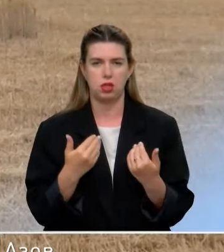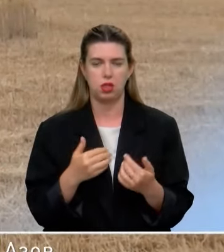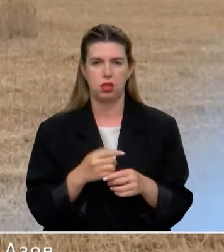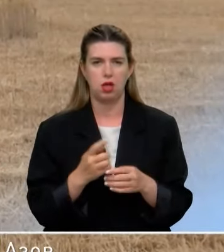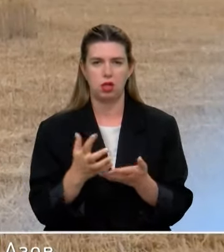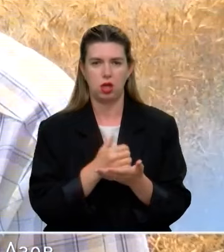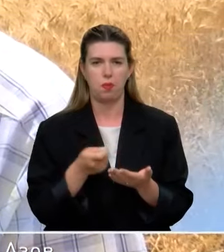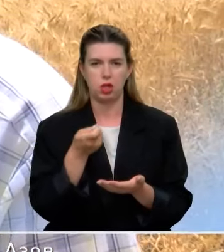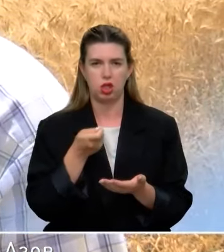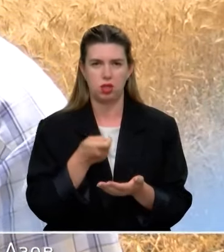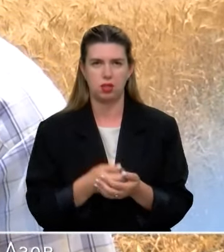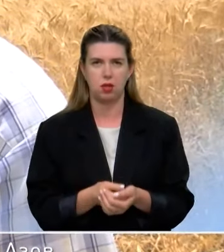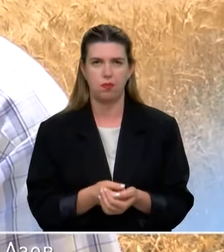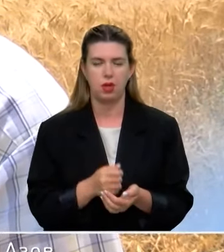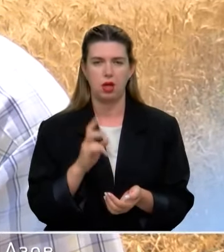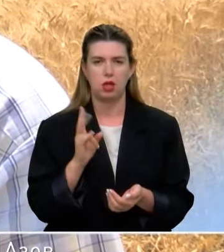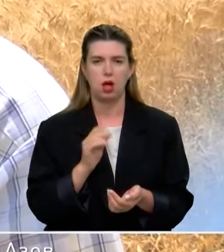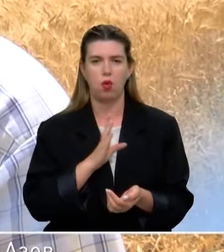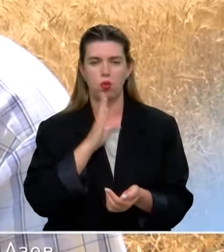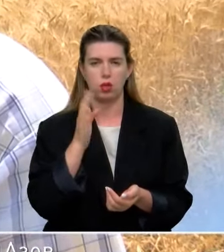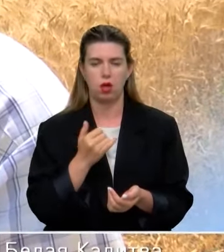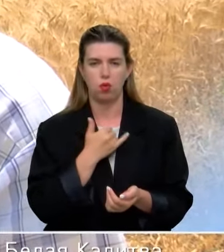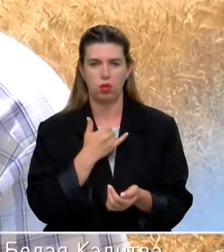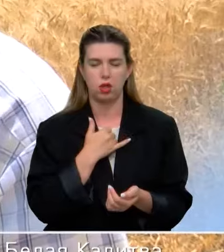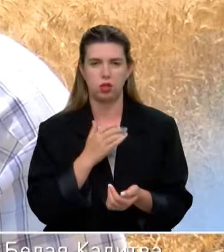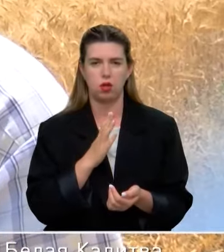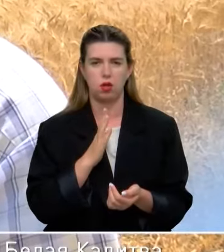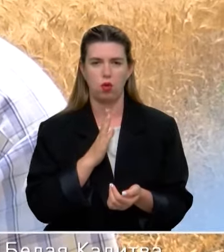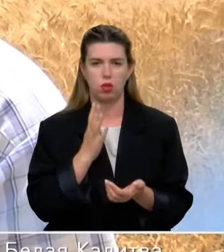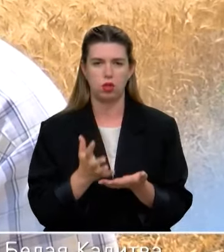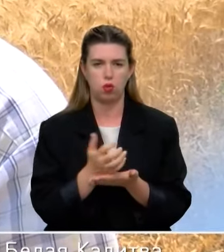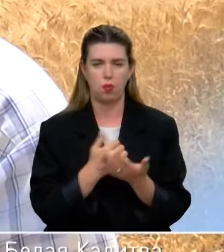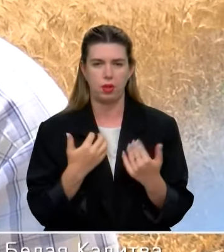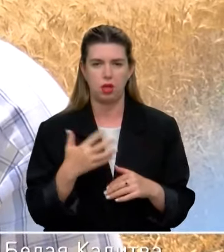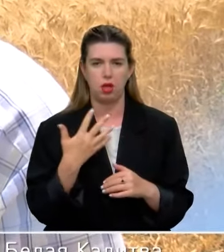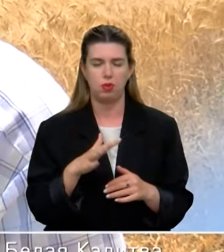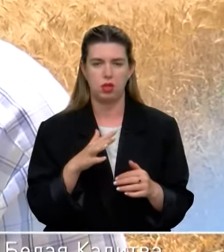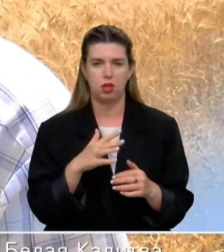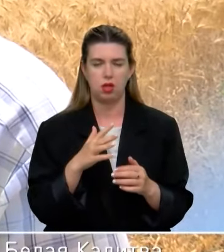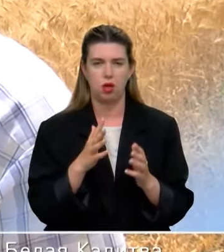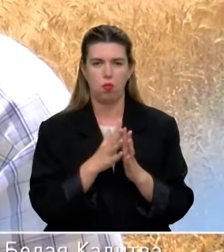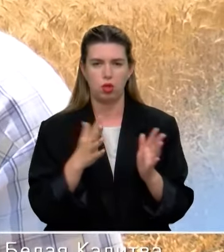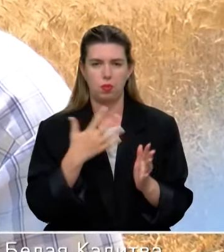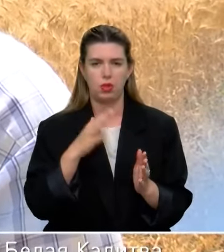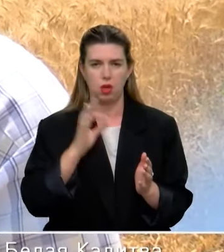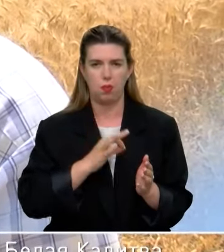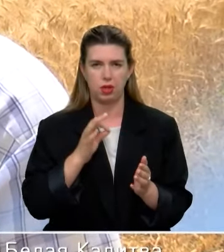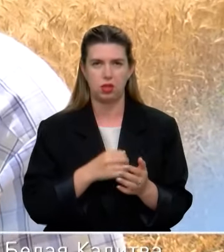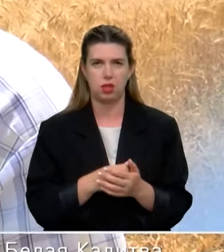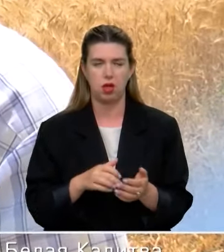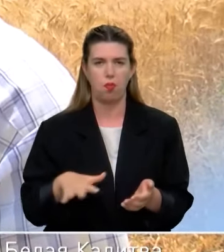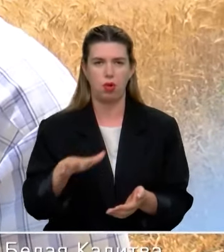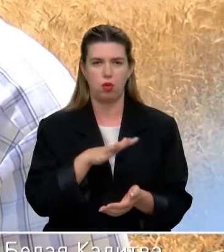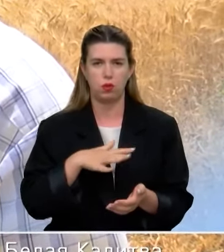жатва пшенице на утро У нас убрано уже 50 больше 50%